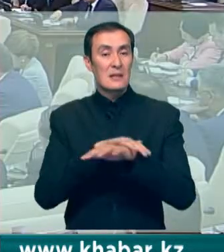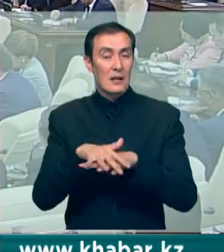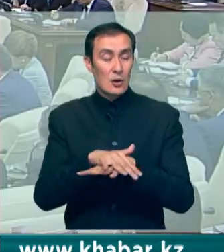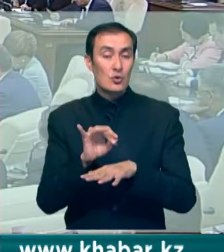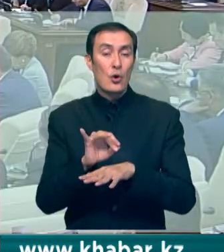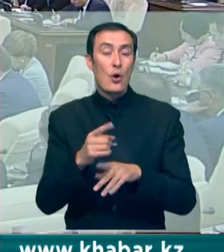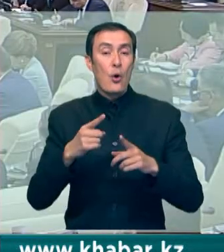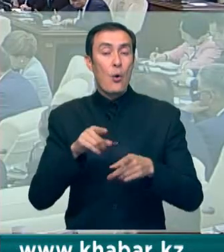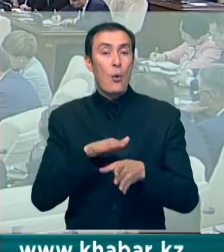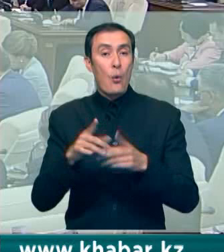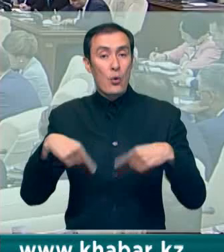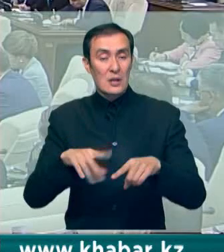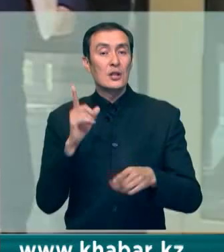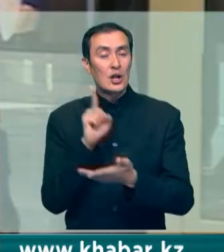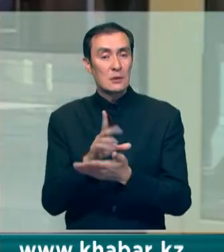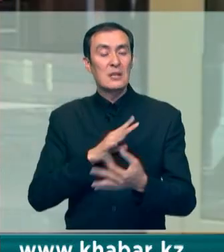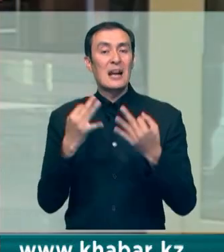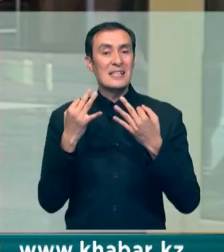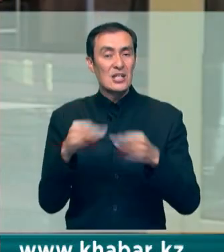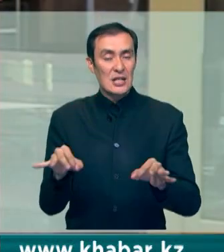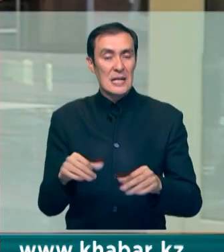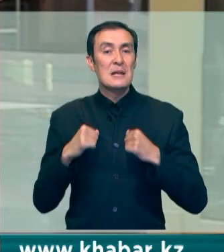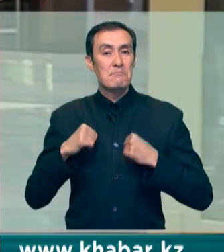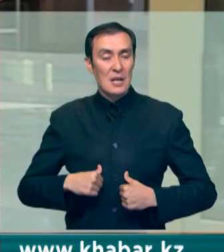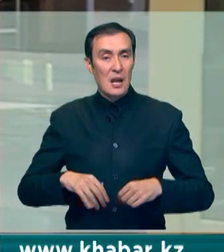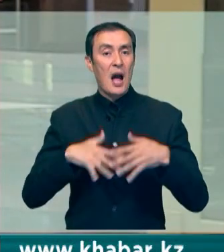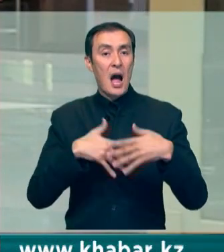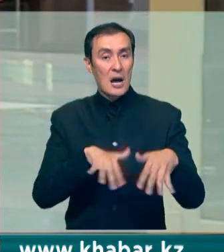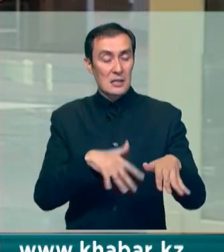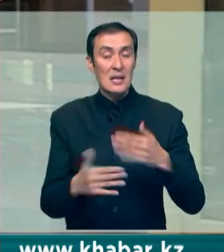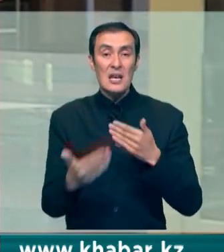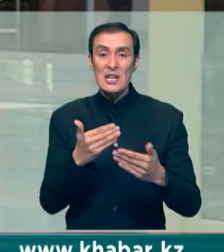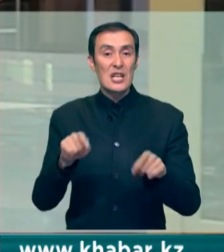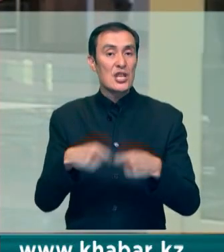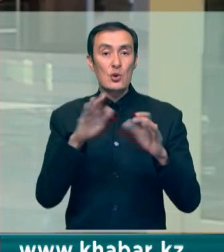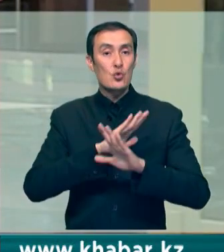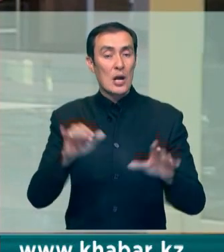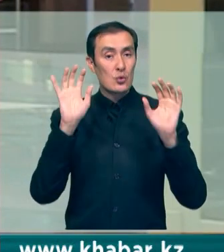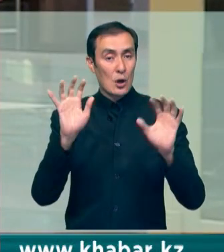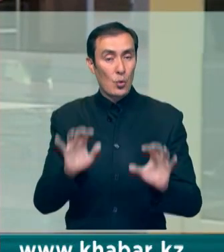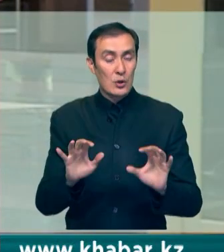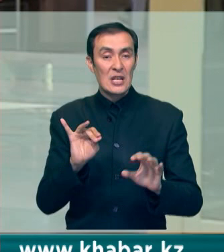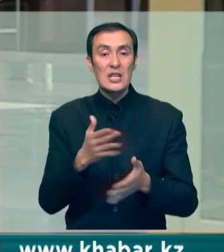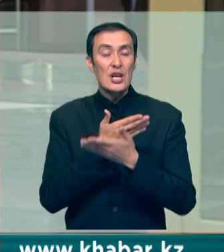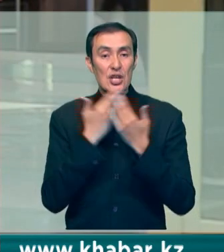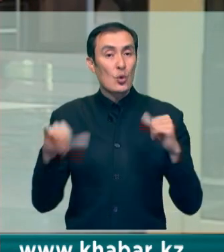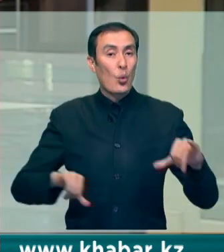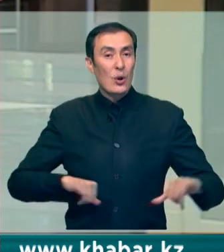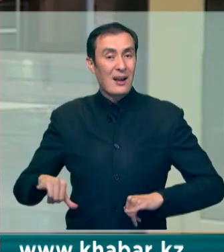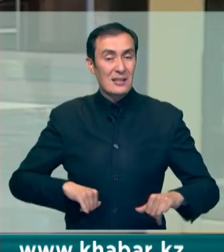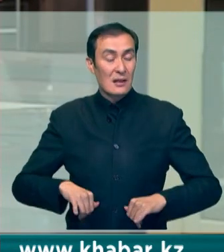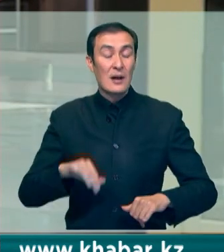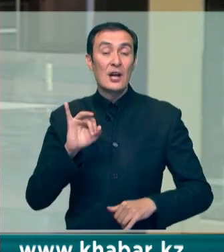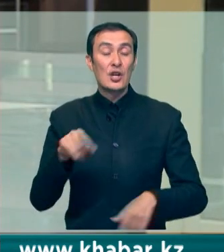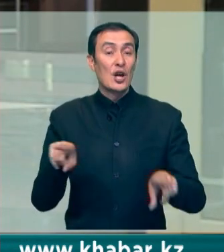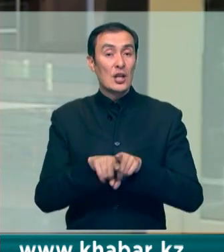исполнительные органы давать разрешение на проведение мирных акций, если они не нарушают закон и там нет хулиганства. И